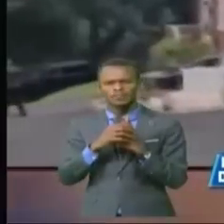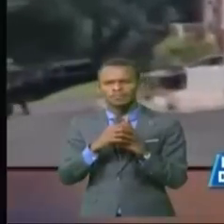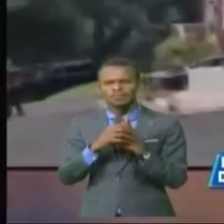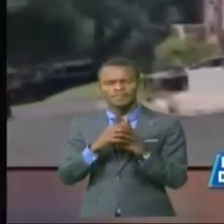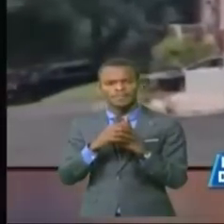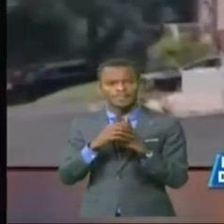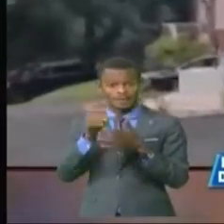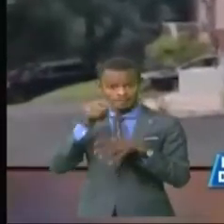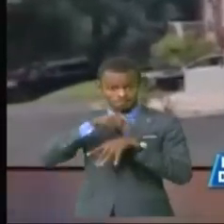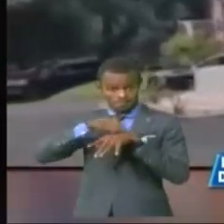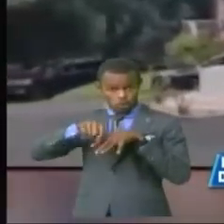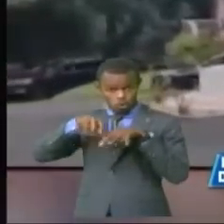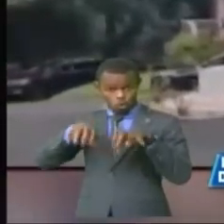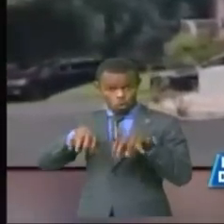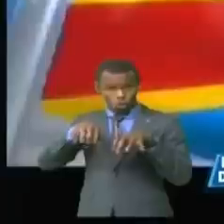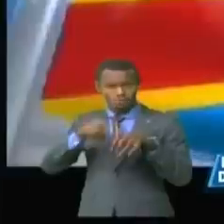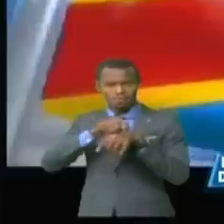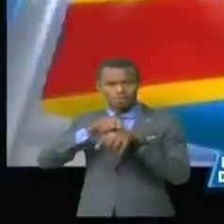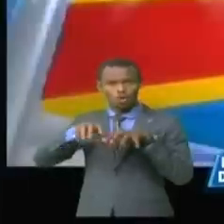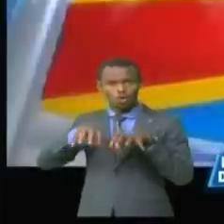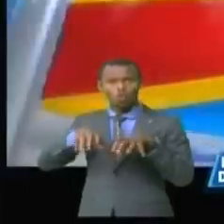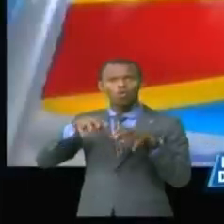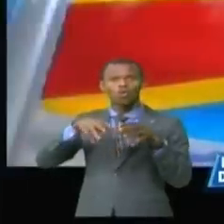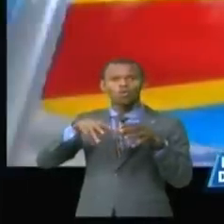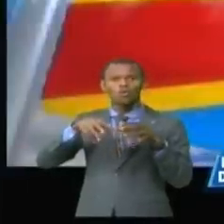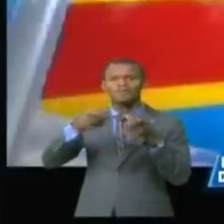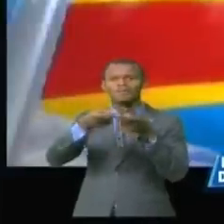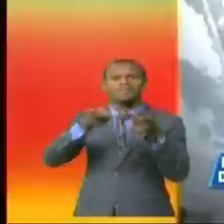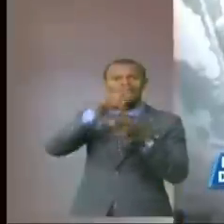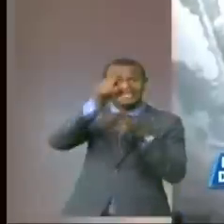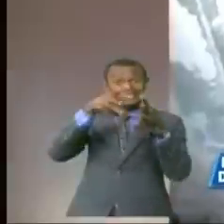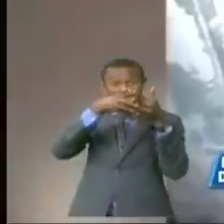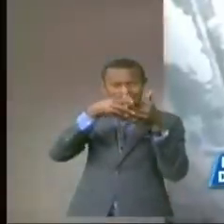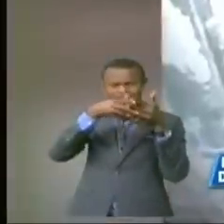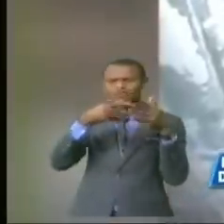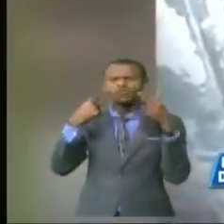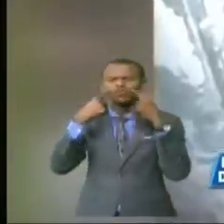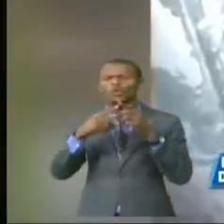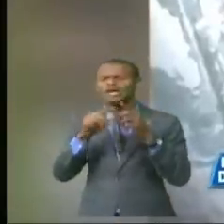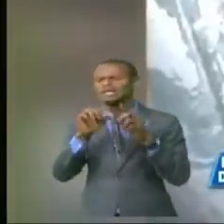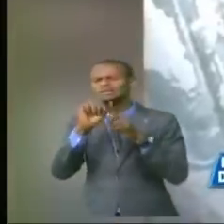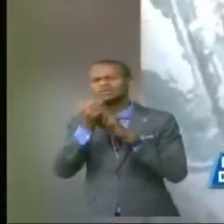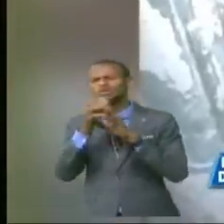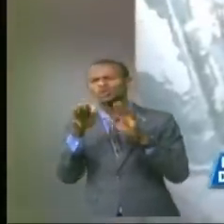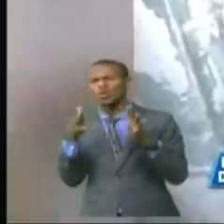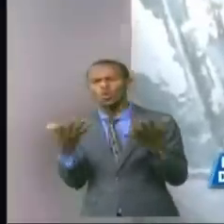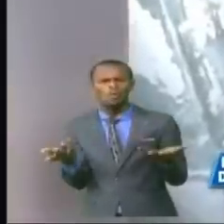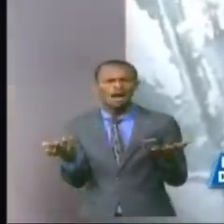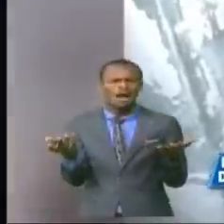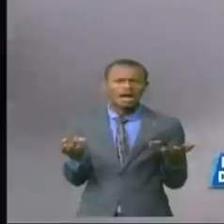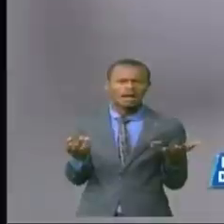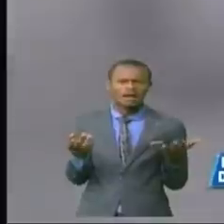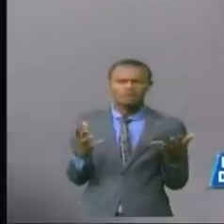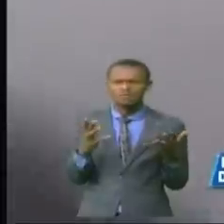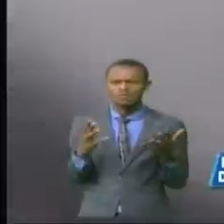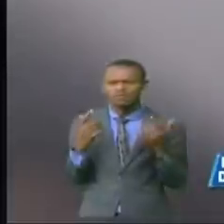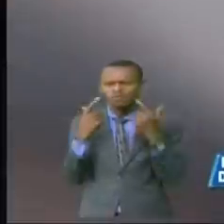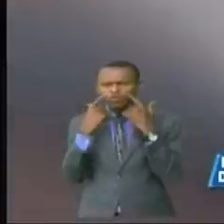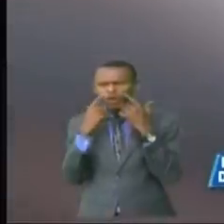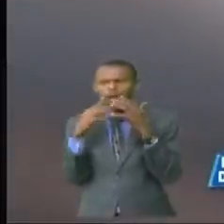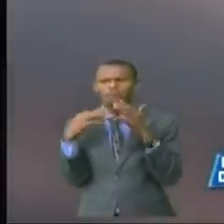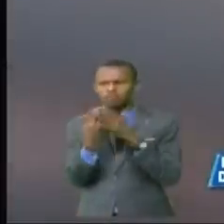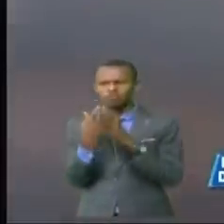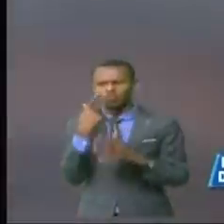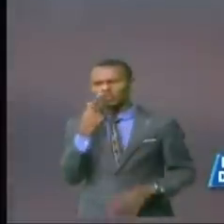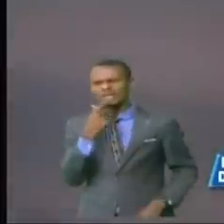de la RDC et d'autres propriétés de l'État congolais. Question de s'imprégner personnellement de la réalité sur place. Le constat